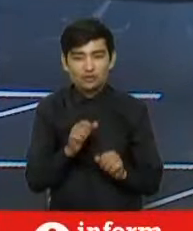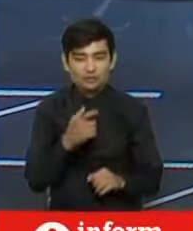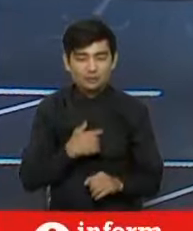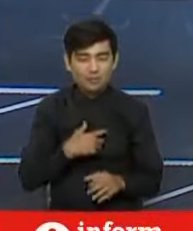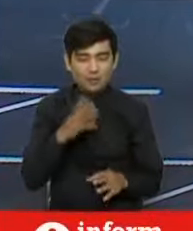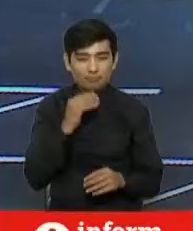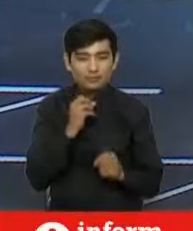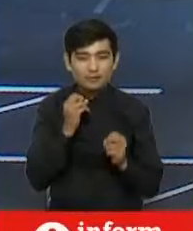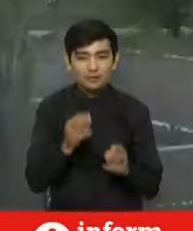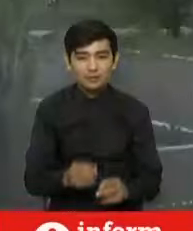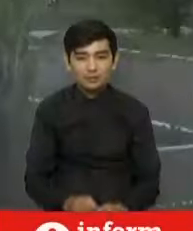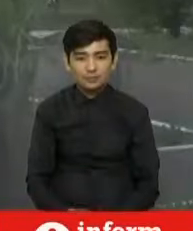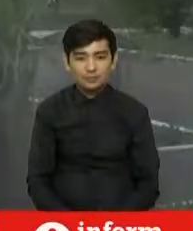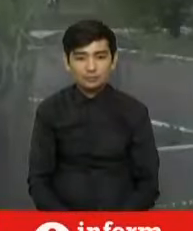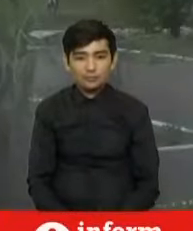айтып берсін.